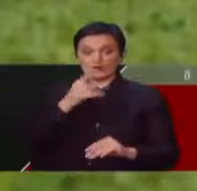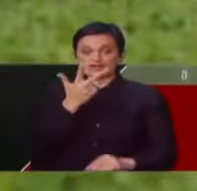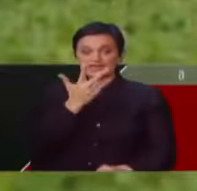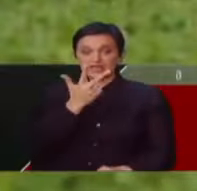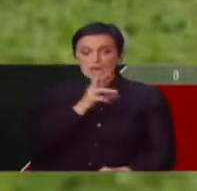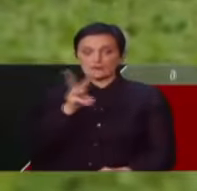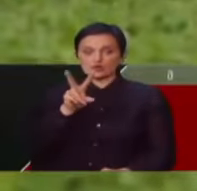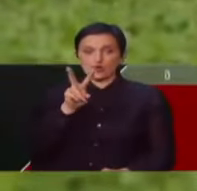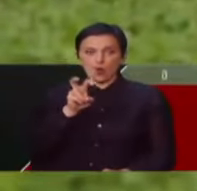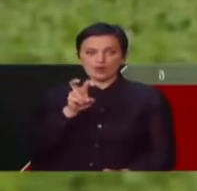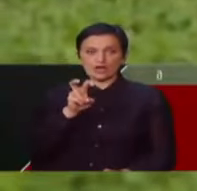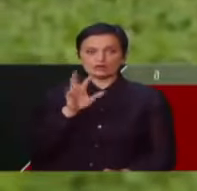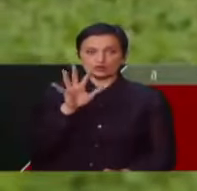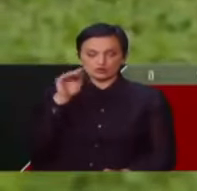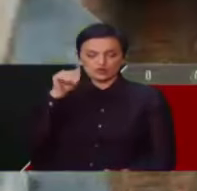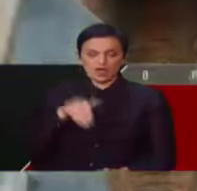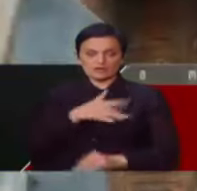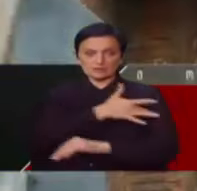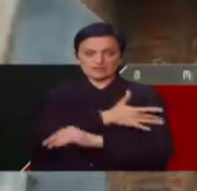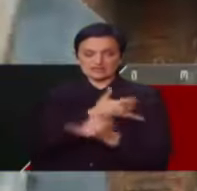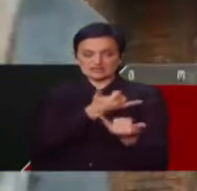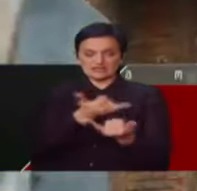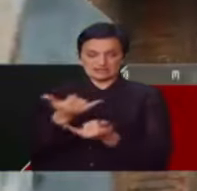3 მილიონ 205.000 მგზავრს მოემსახურა, რაც